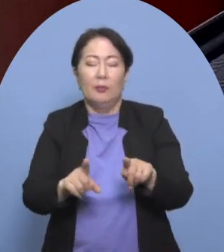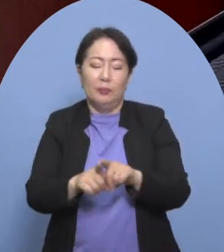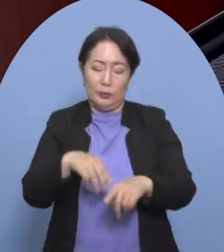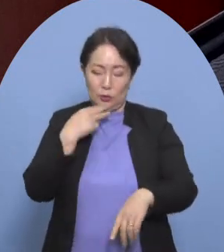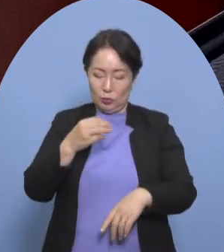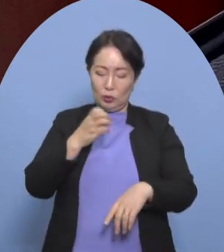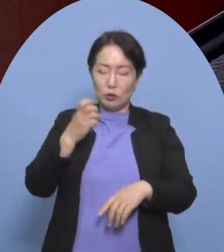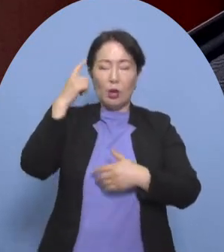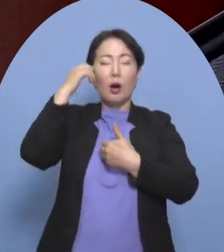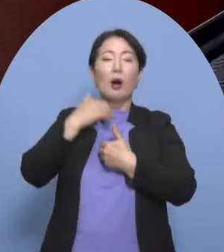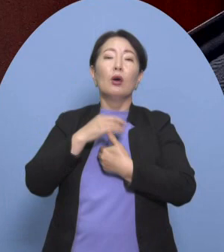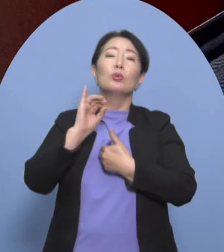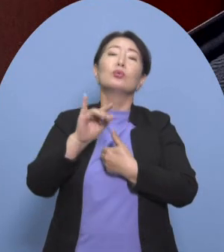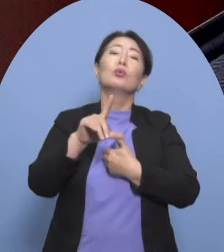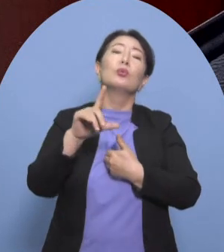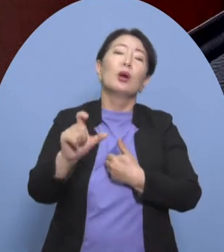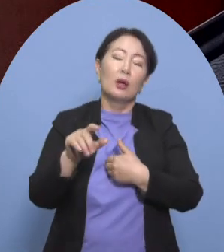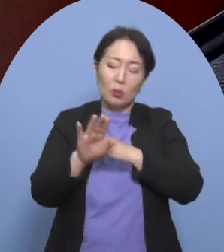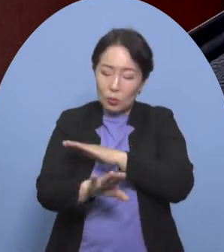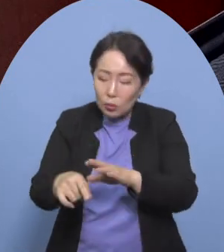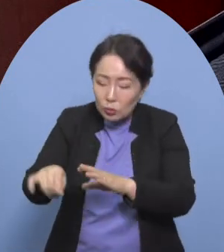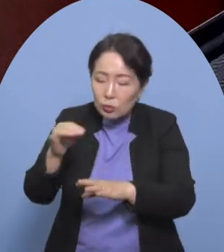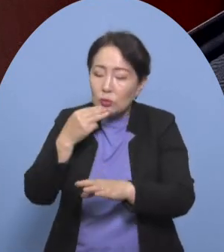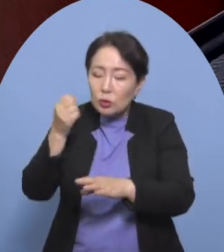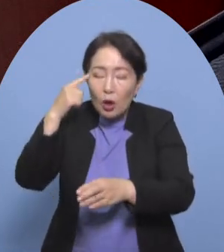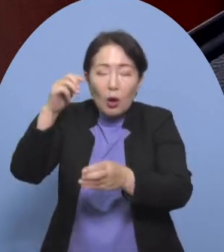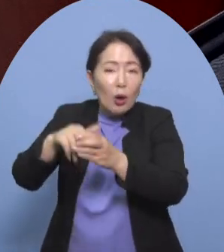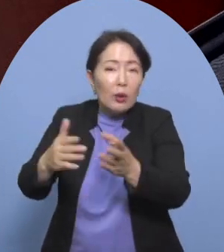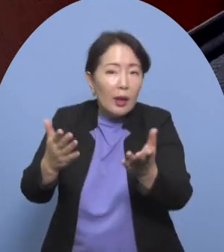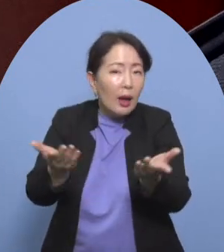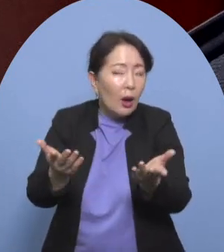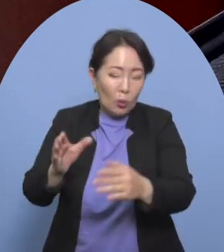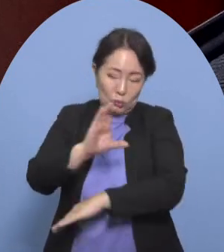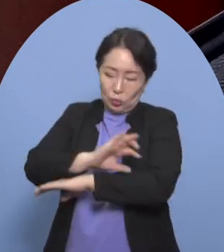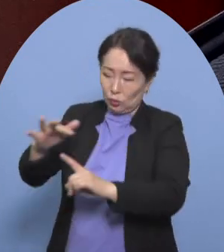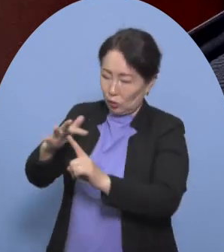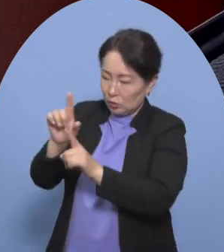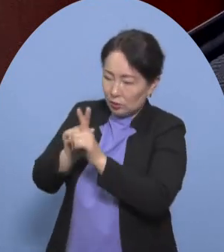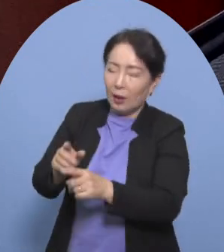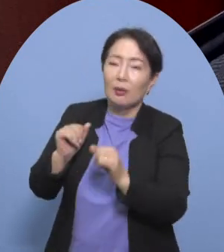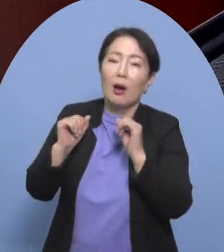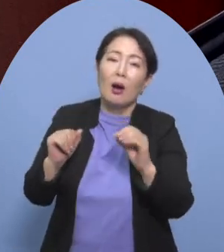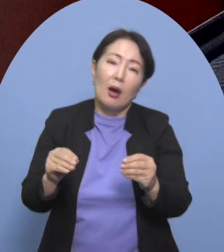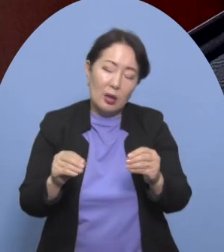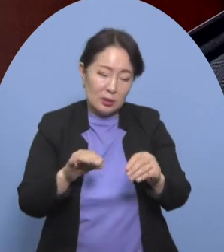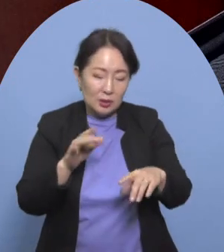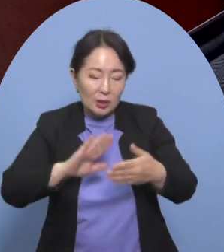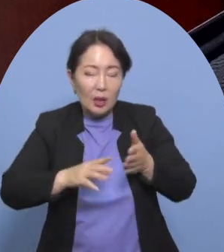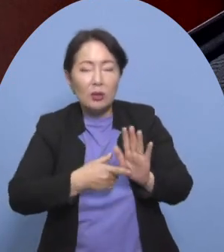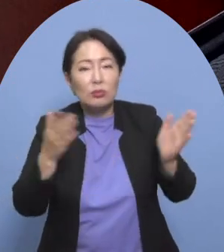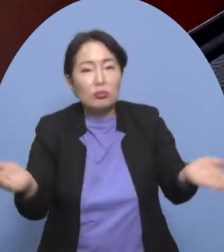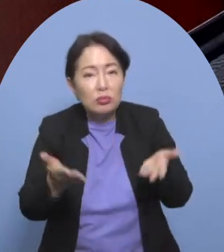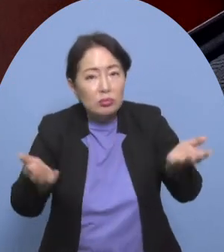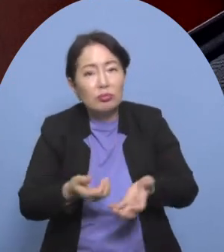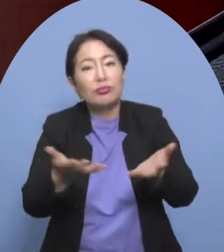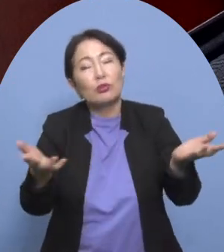гэдгийг юу гэж ойлгох юм цаашаа хүүхдийн төвшөнд тэрний нөхө сургуулийн орчны хэрэгжилтийг яаж явах юм тэ энийг яаж дэлгэрүүлэх юм